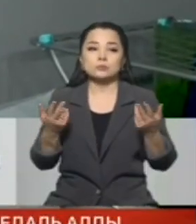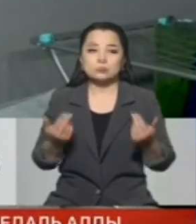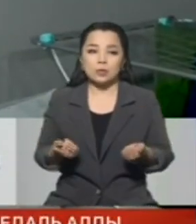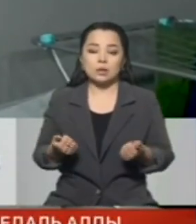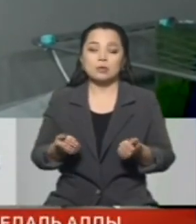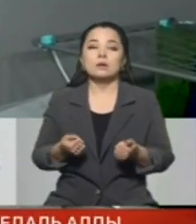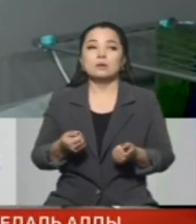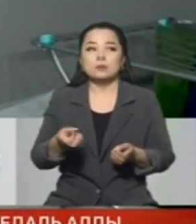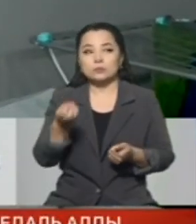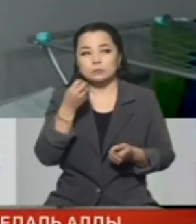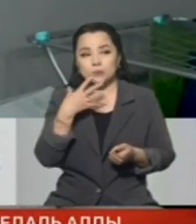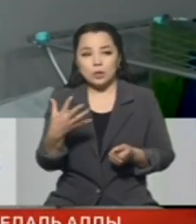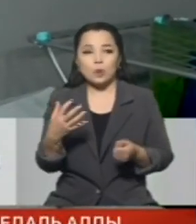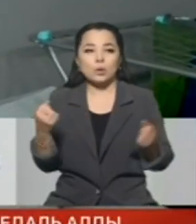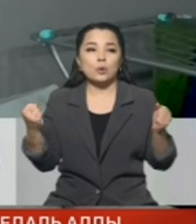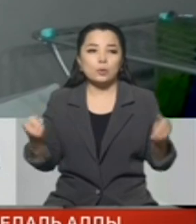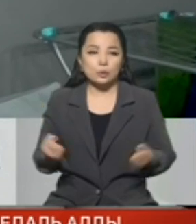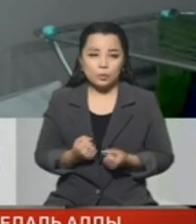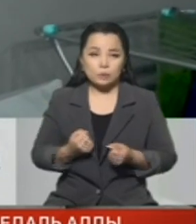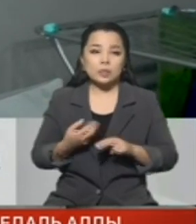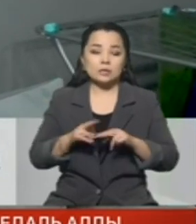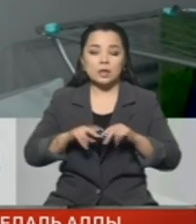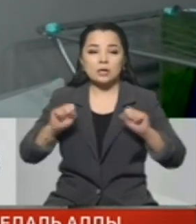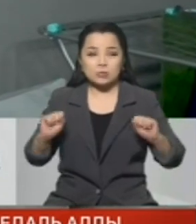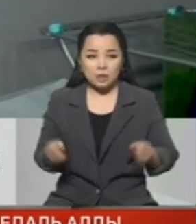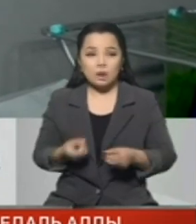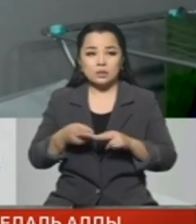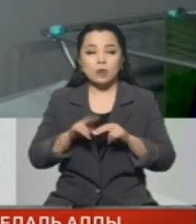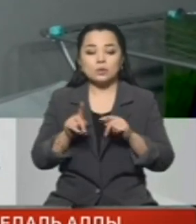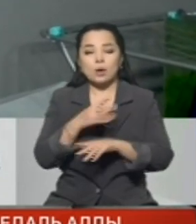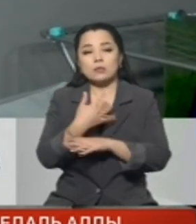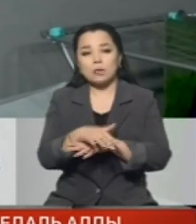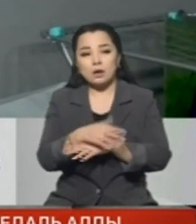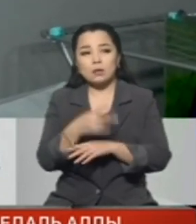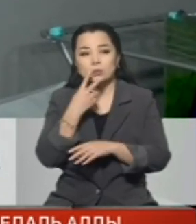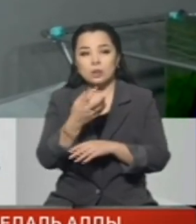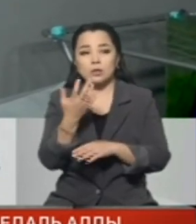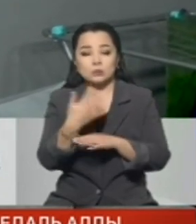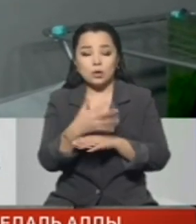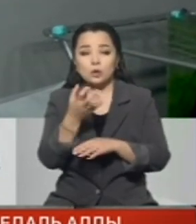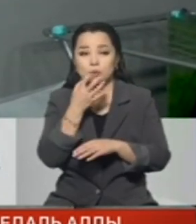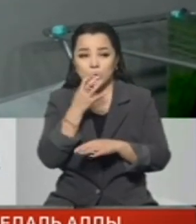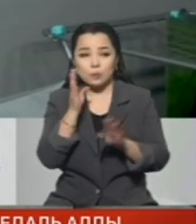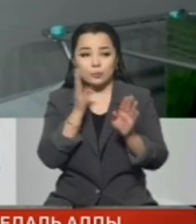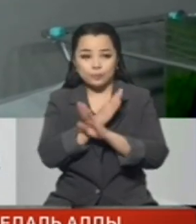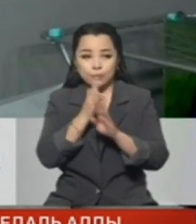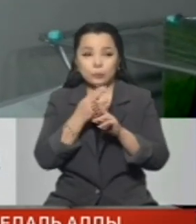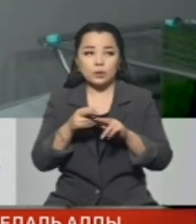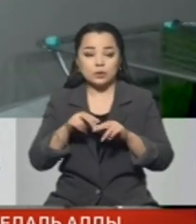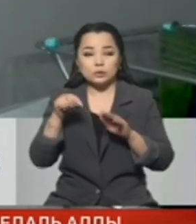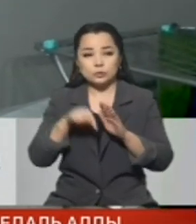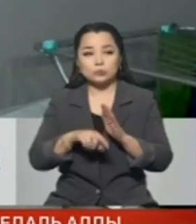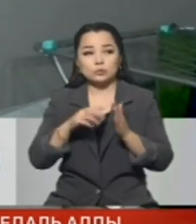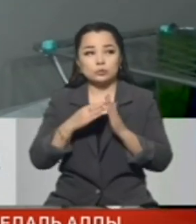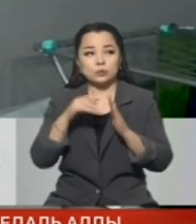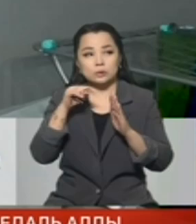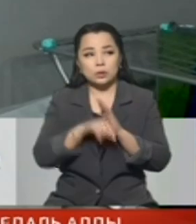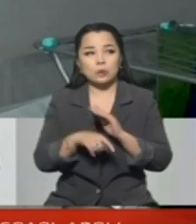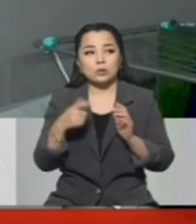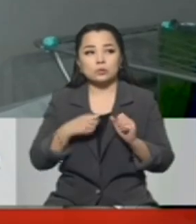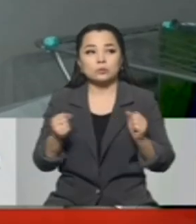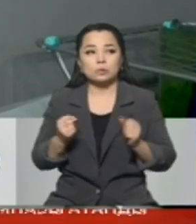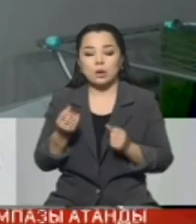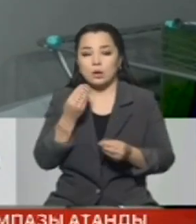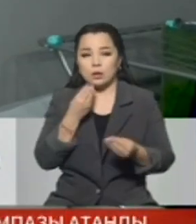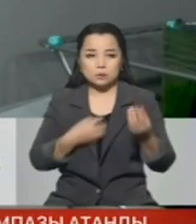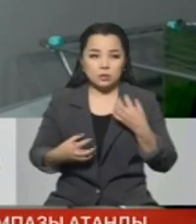Суық. Ауыздан да жоқ, таршы. Но қазір далада у них күн жылы, сондықтан осындай не. И то мен уже, мен